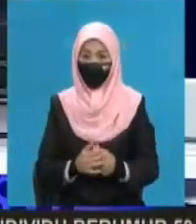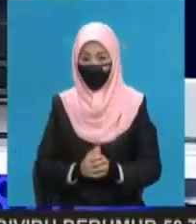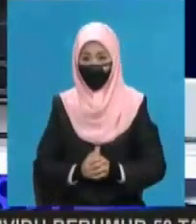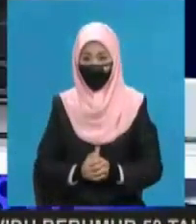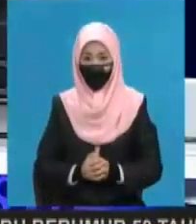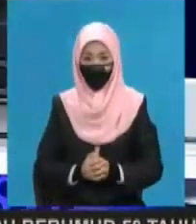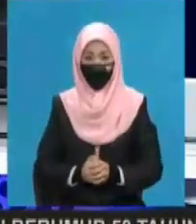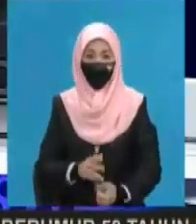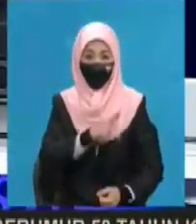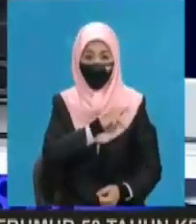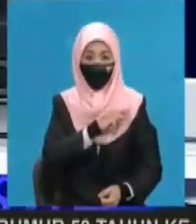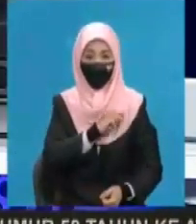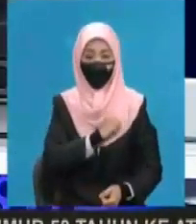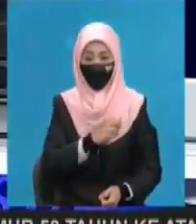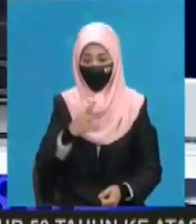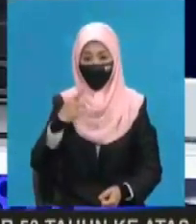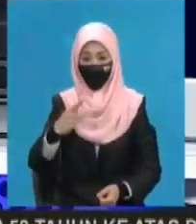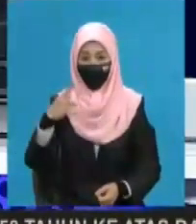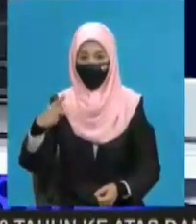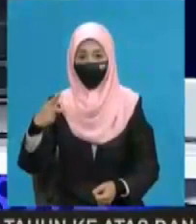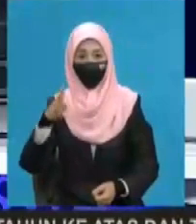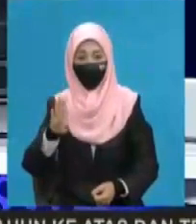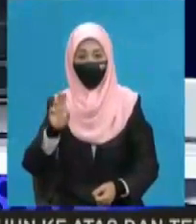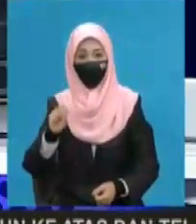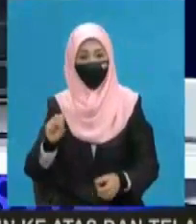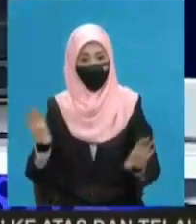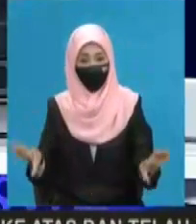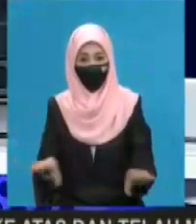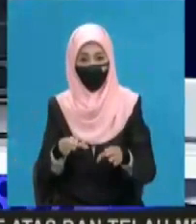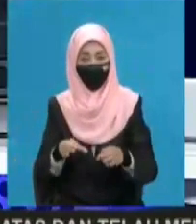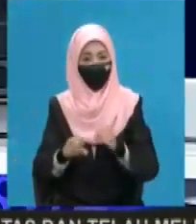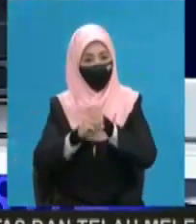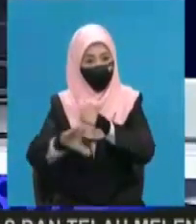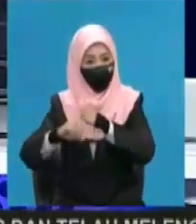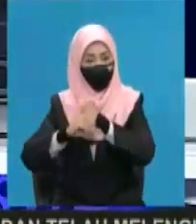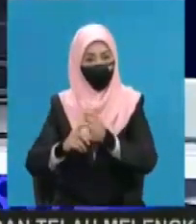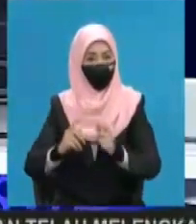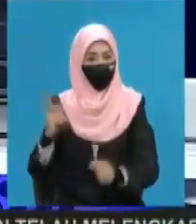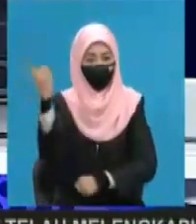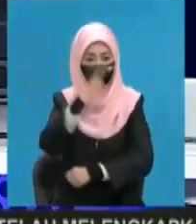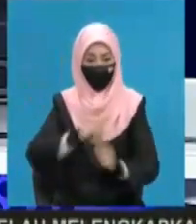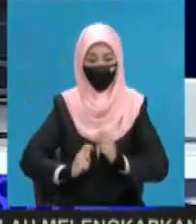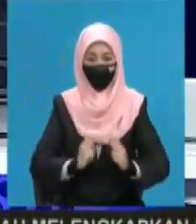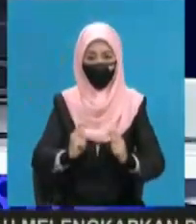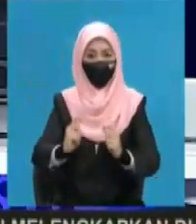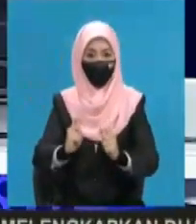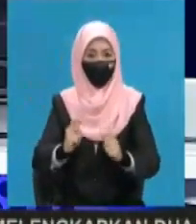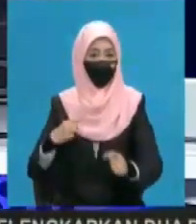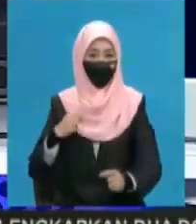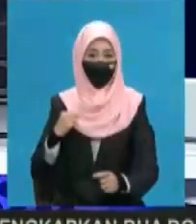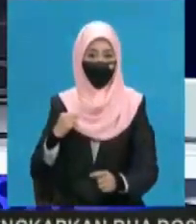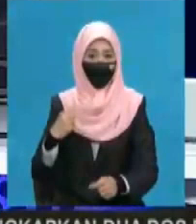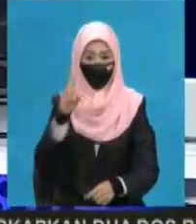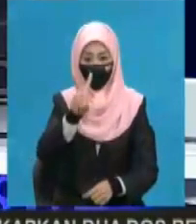sehubungan itu Kementerian Kebudayaan belia dan sukan menghancurkan campaign hari betindak sempurna sambutan hari sukarelawan